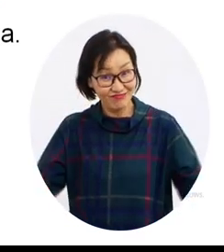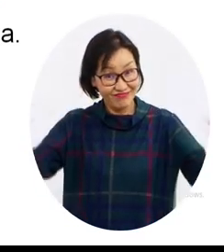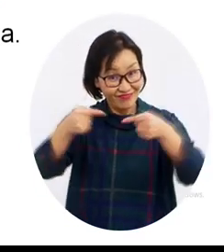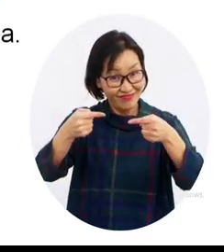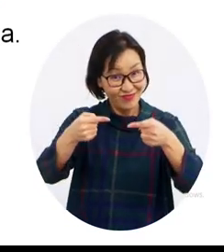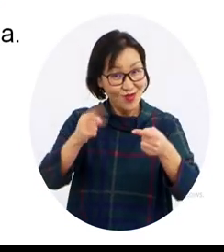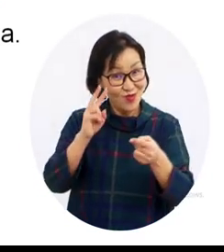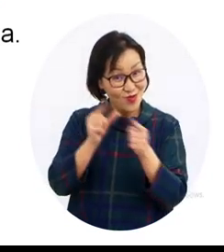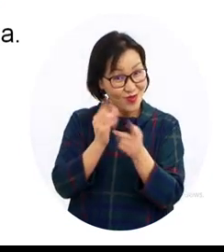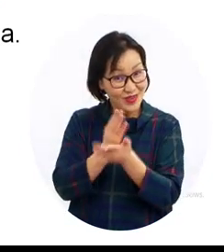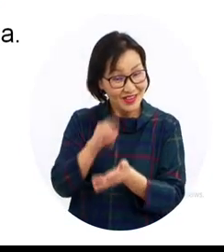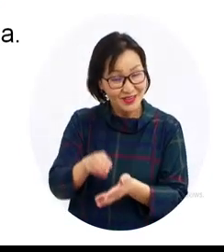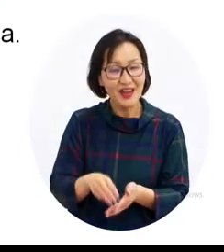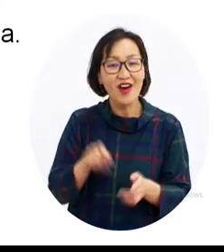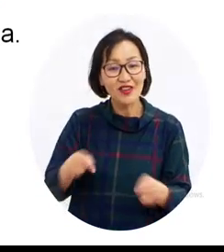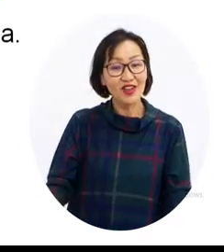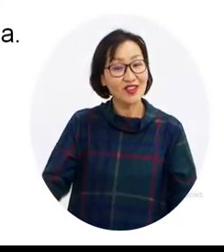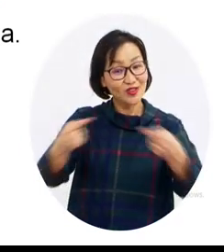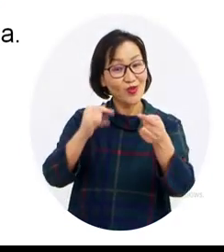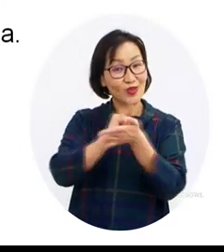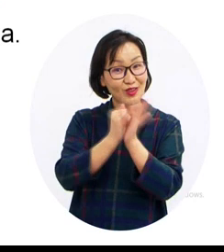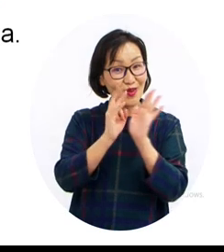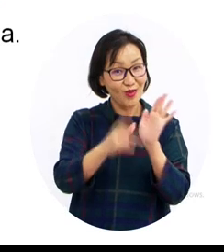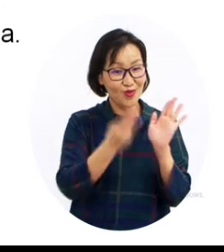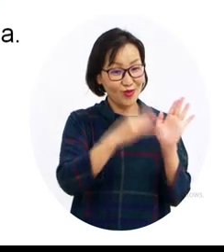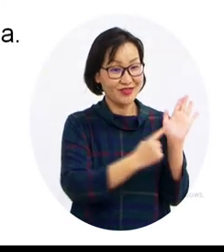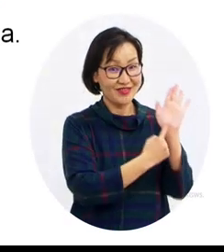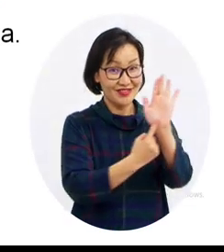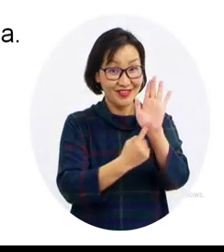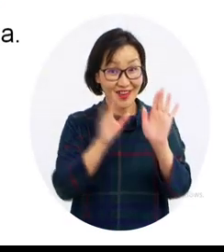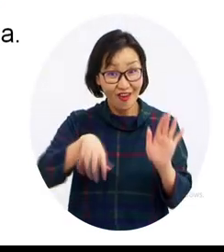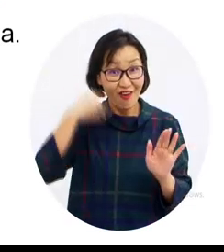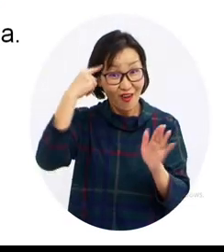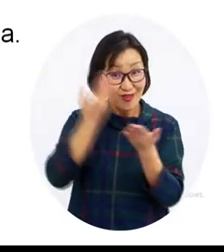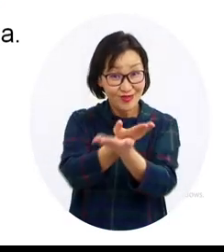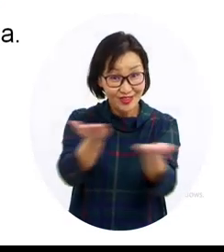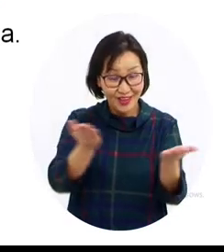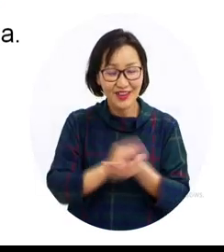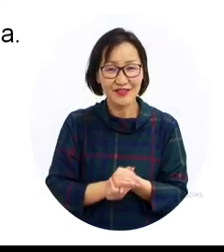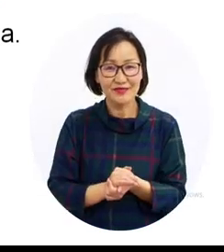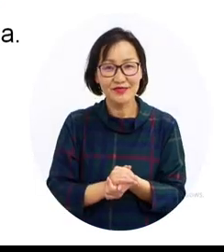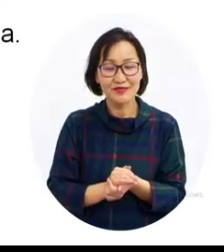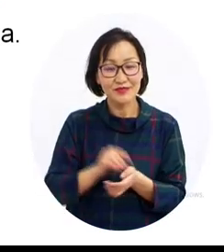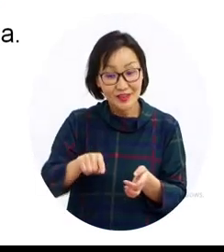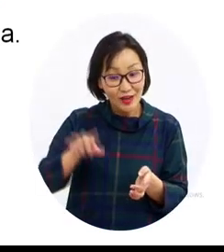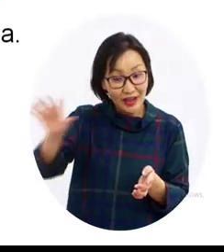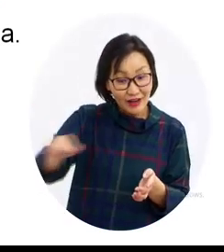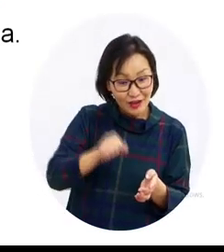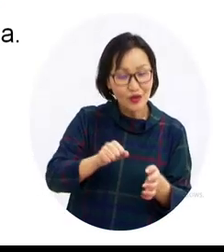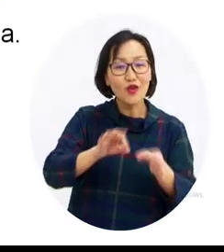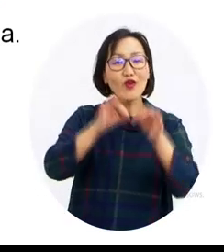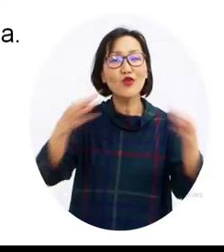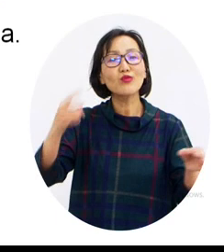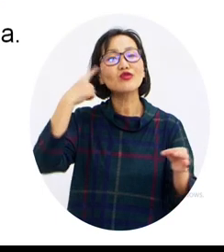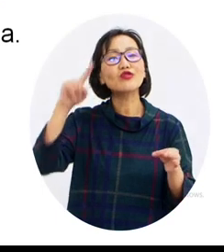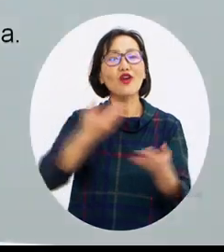үү? За багш нь тэгвэл эсрэг утгатай хэлцгийг шууд гаргаад ирсэн учраас та нар юу хийх вэ гэхээр энэ үгээрээ